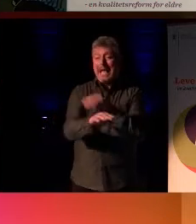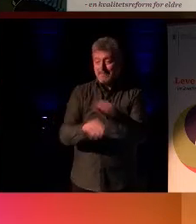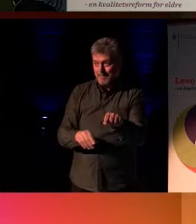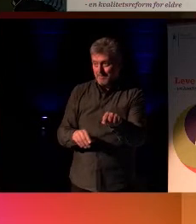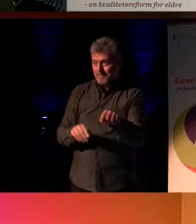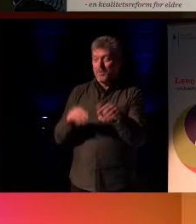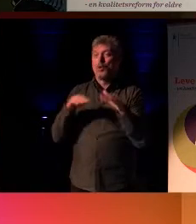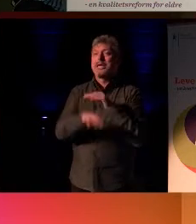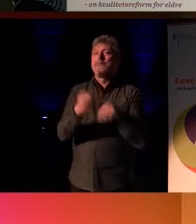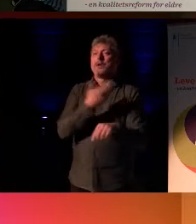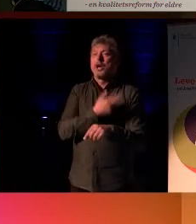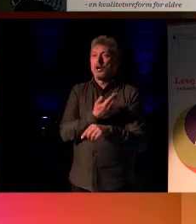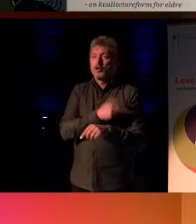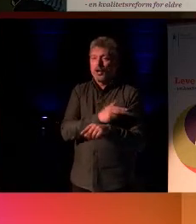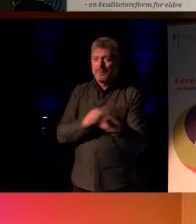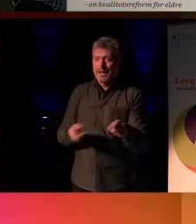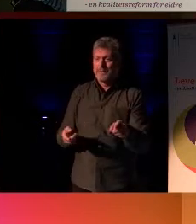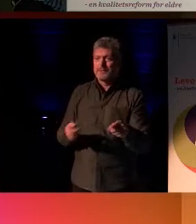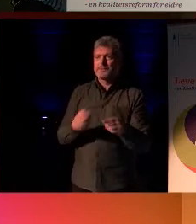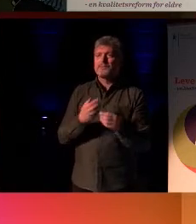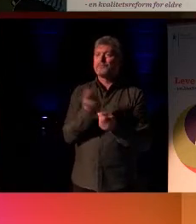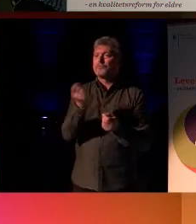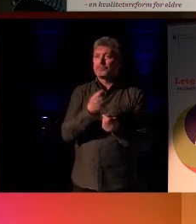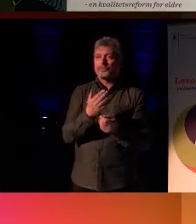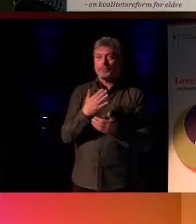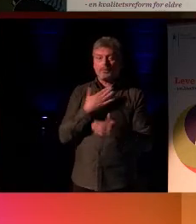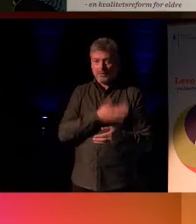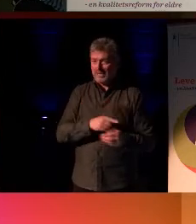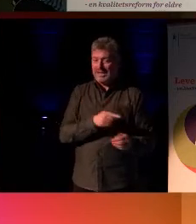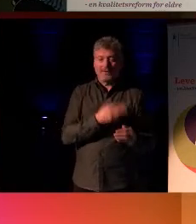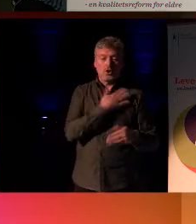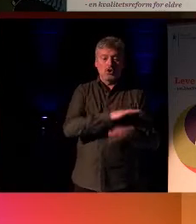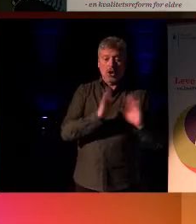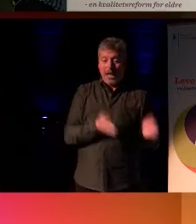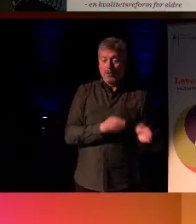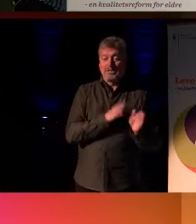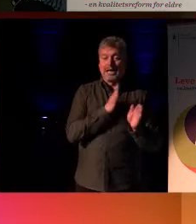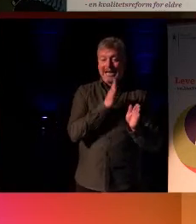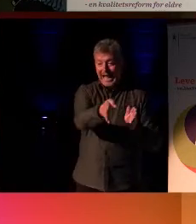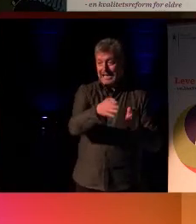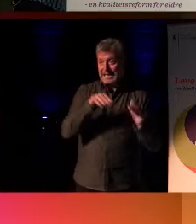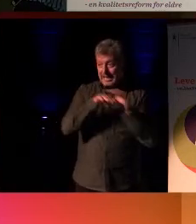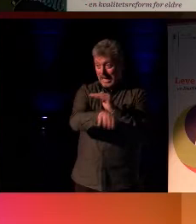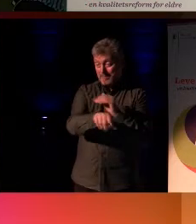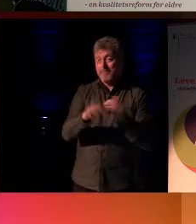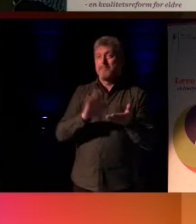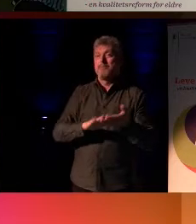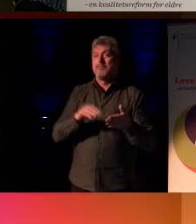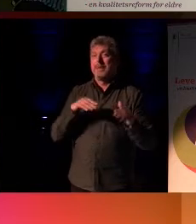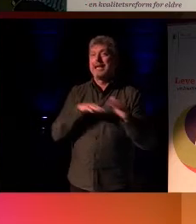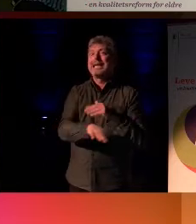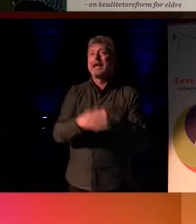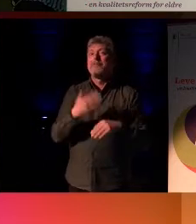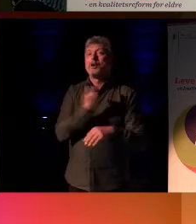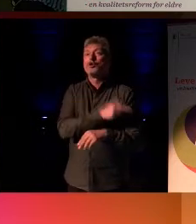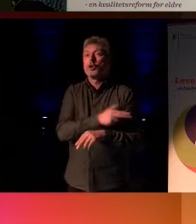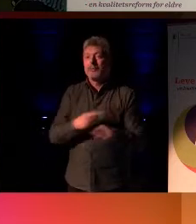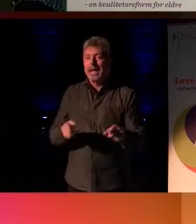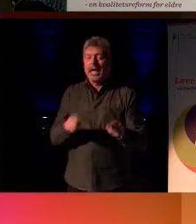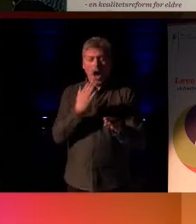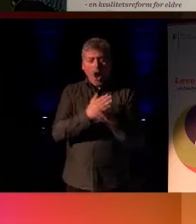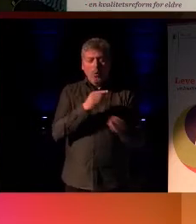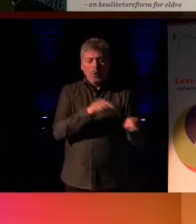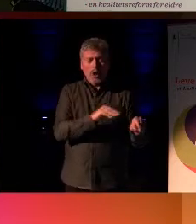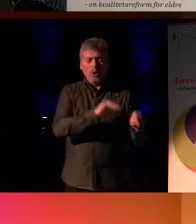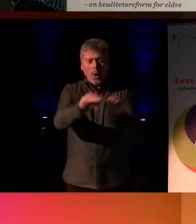hjemmesykepleie. En del pasienter skrives også direkte ut fra sykehus til hjemmet med hjemmesykepleie. Og i disse